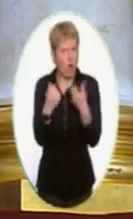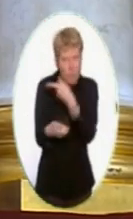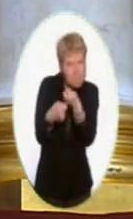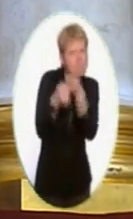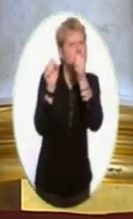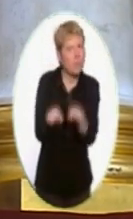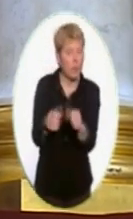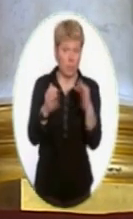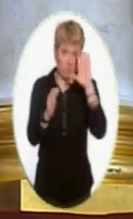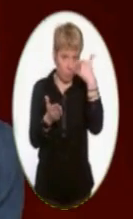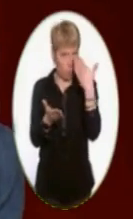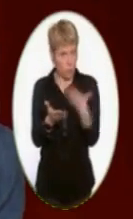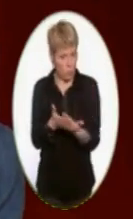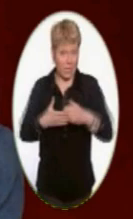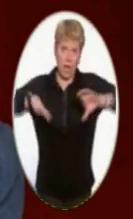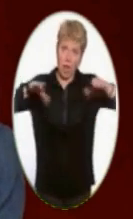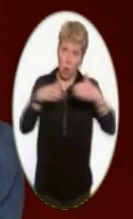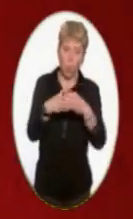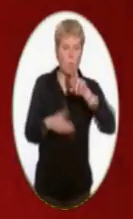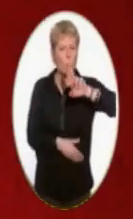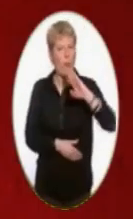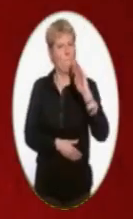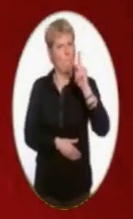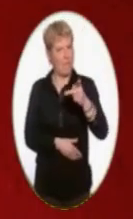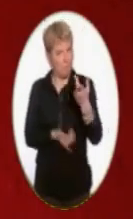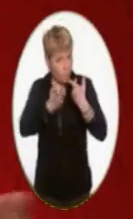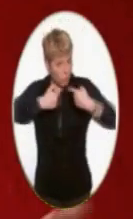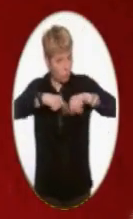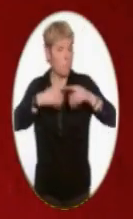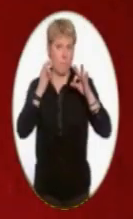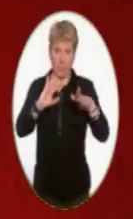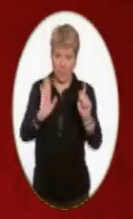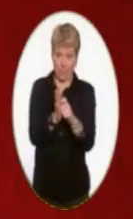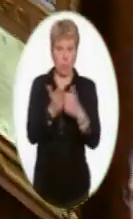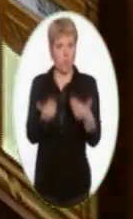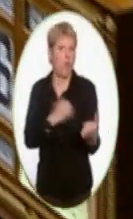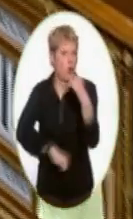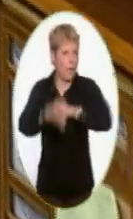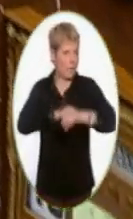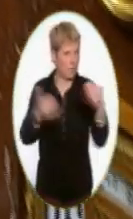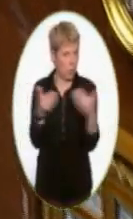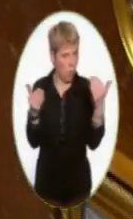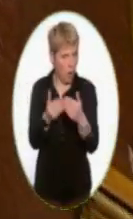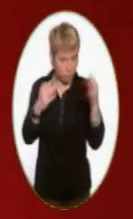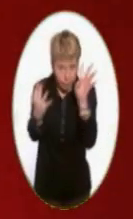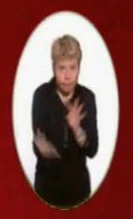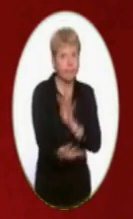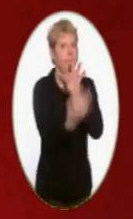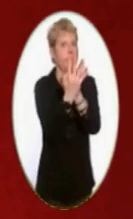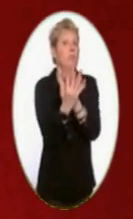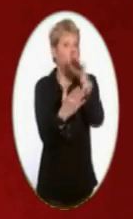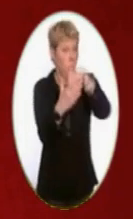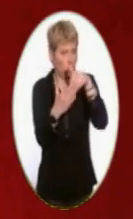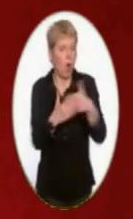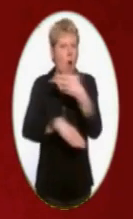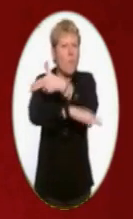de la force de frappe nucléaire. C'était le cas, je crois, de M. Woerth. Il y en a, comme Mme Alliot-Marie, qui ressemble comme à un boulet. Voilà ce que je